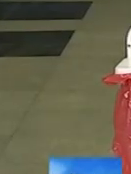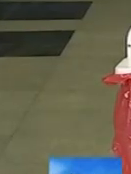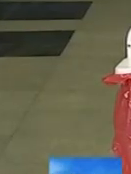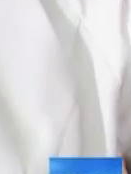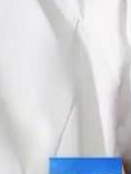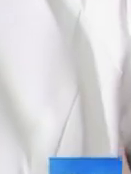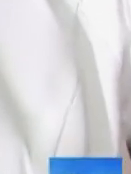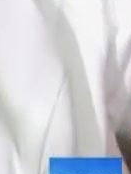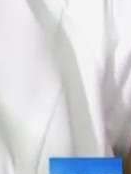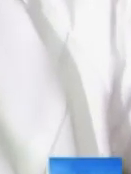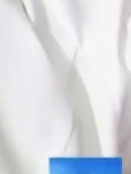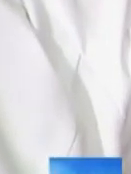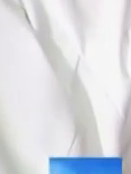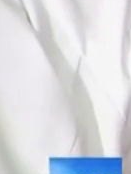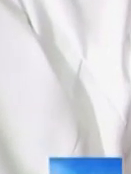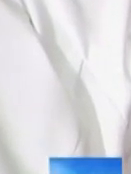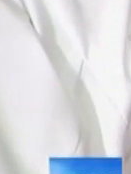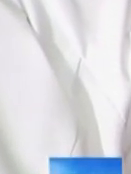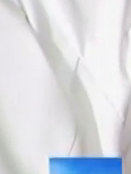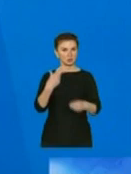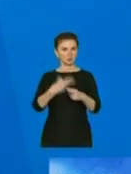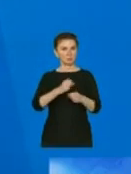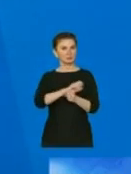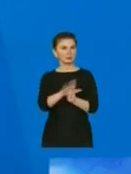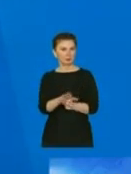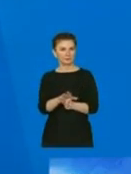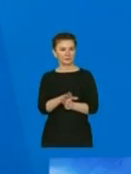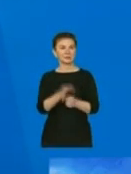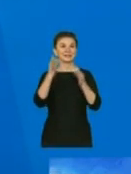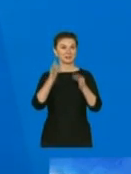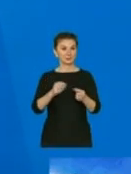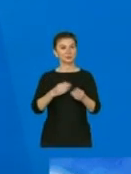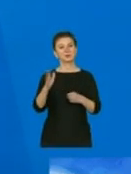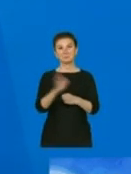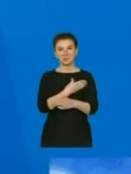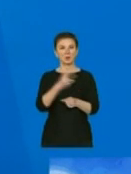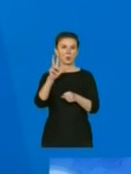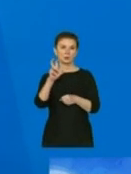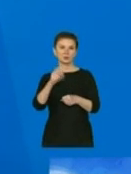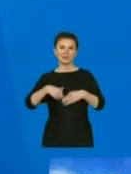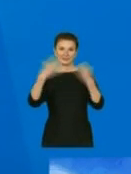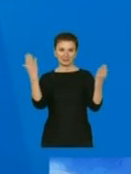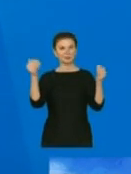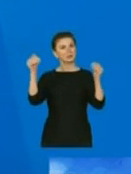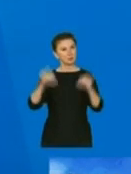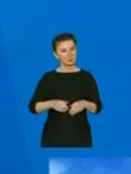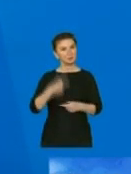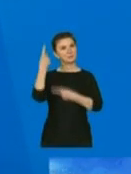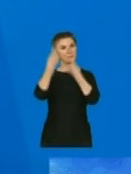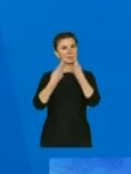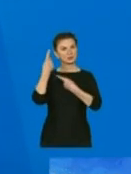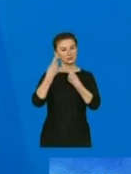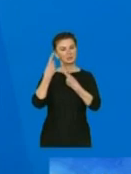Polsce od wczoraj trwają szczepienia przeciwko COVID-19. Po 300 dniach możemy w końcu zacząć